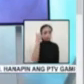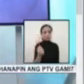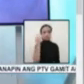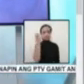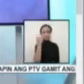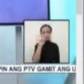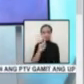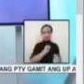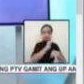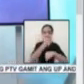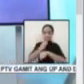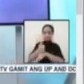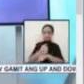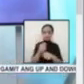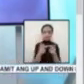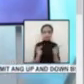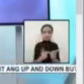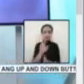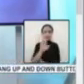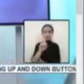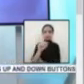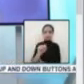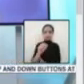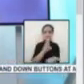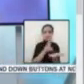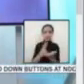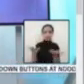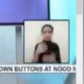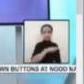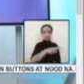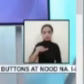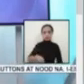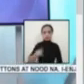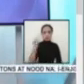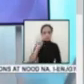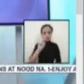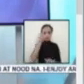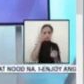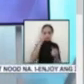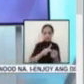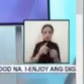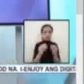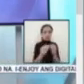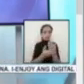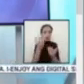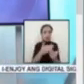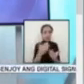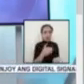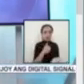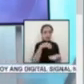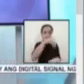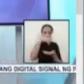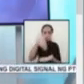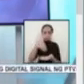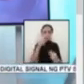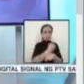sa bagong EDCA site sa Lalo Airport sa Cagayan. Layo nitong mapadali ang relief operations sa panahon ng kalamidad. Si Bea